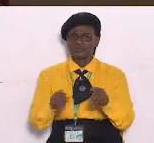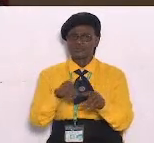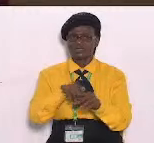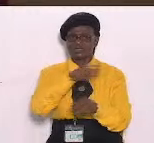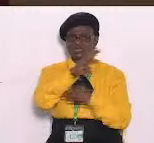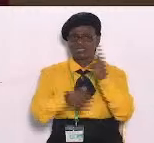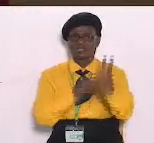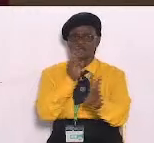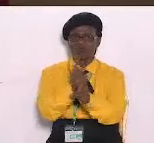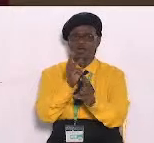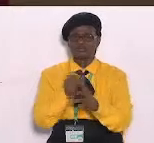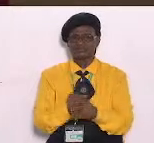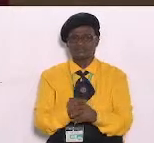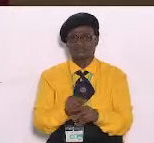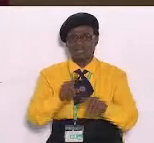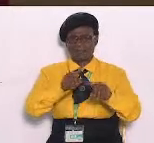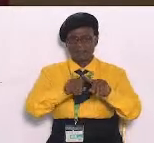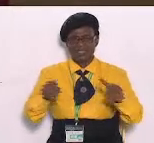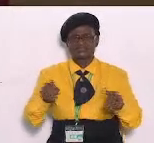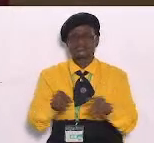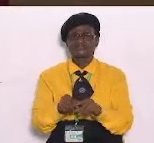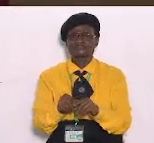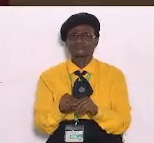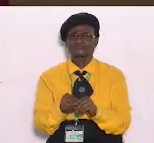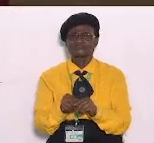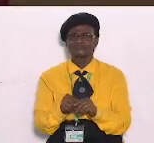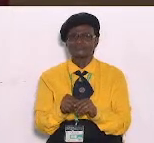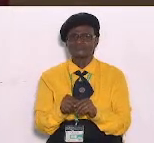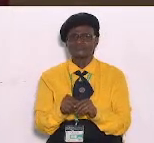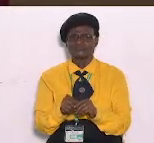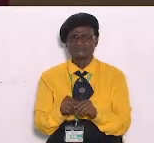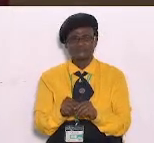représente seulement 1,4 % mais